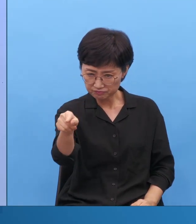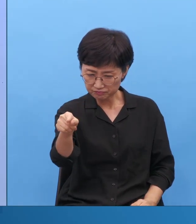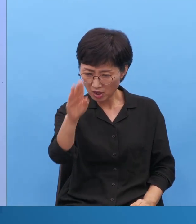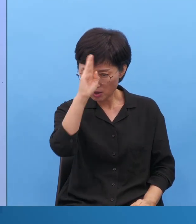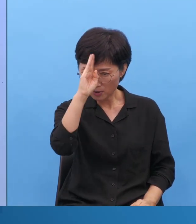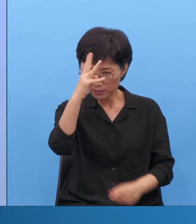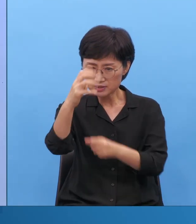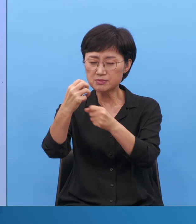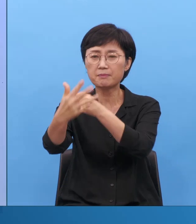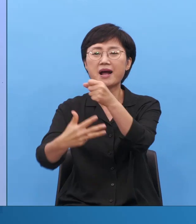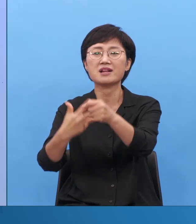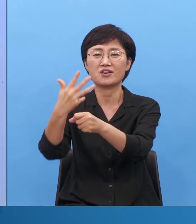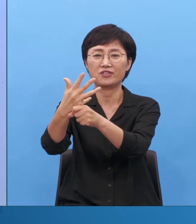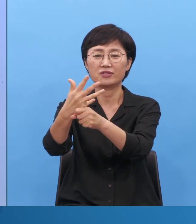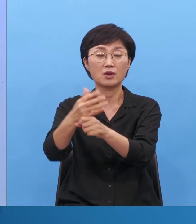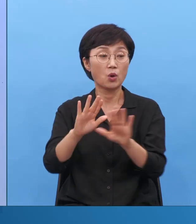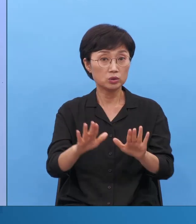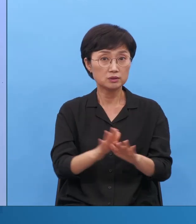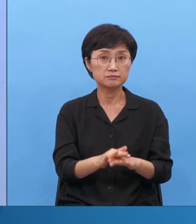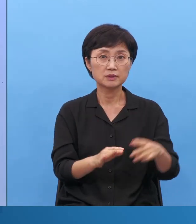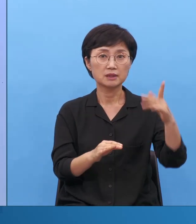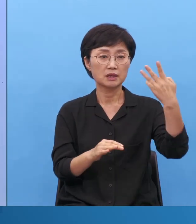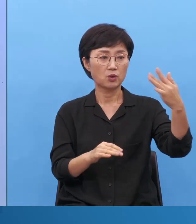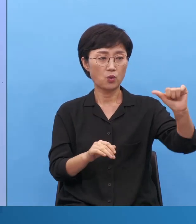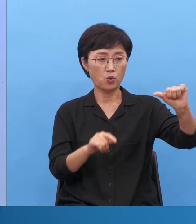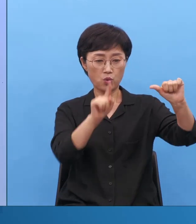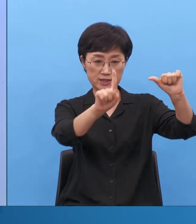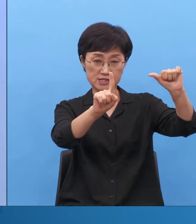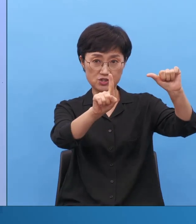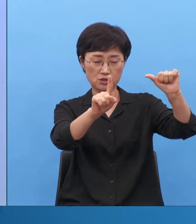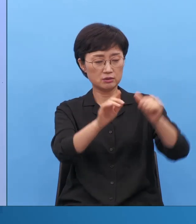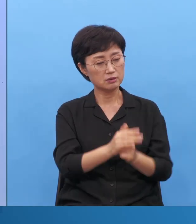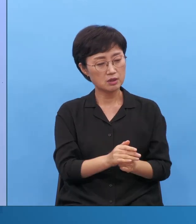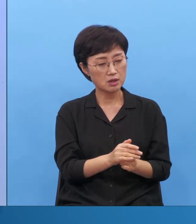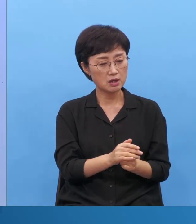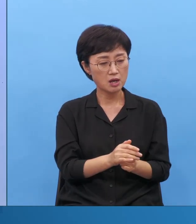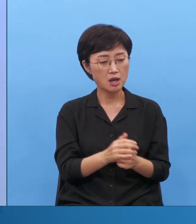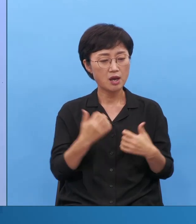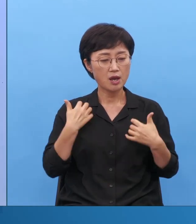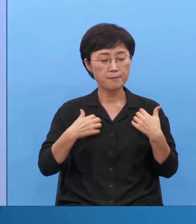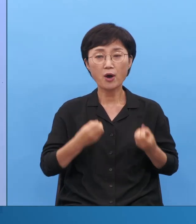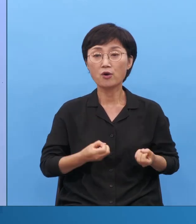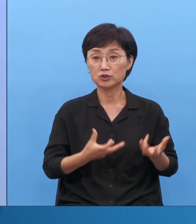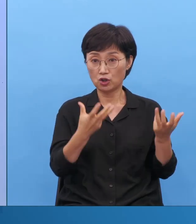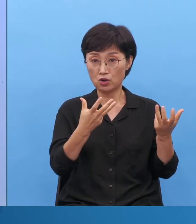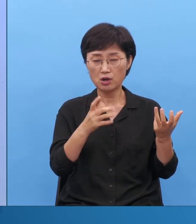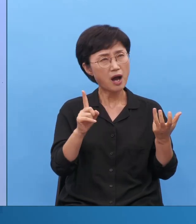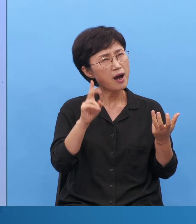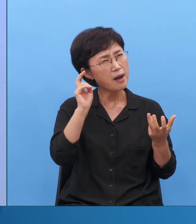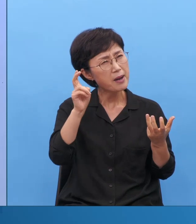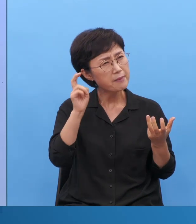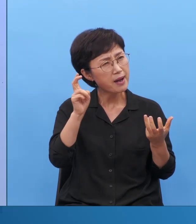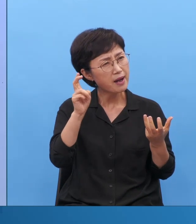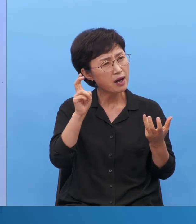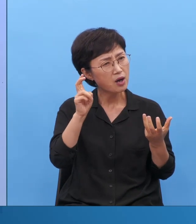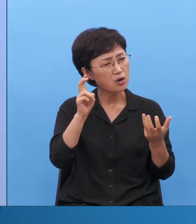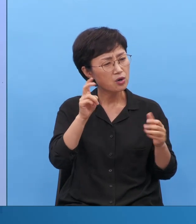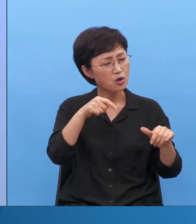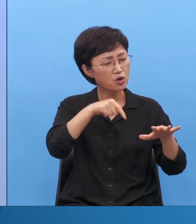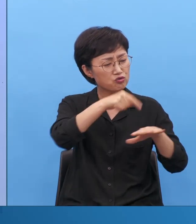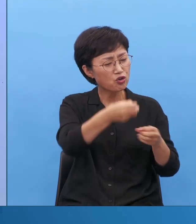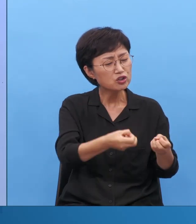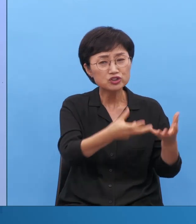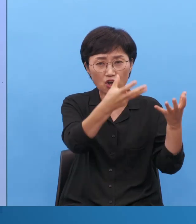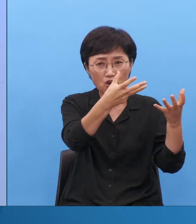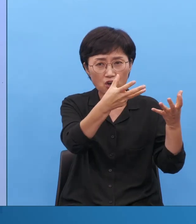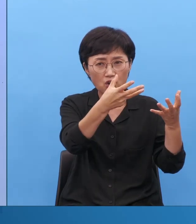보면 명절이라 이렇게 돼 있어요. Now, if you look at verse 1, it says 아마 that it was a Jewish 유월절과 festival. 오순절이겠죠. And I'm sure maybe it was the Passover or the 이게 아무 Pentecost.